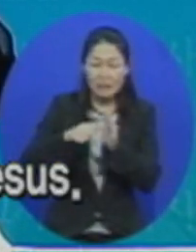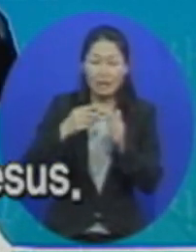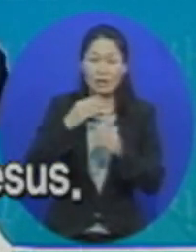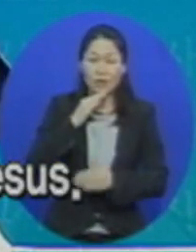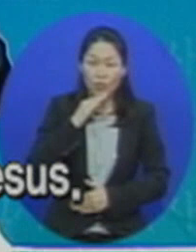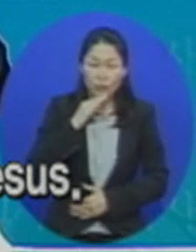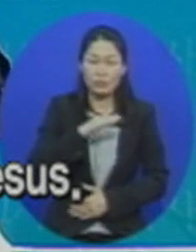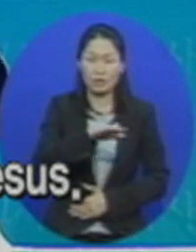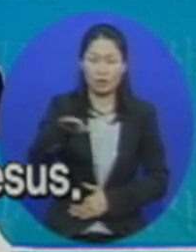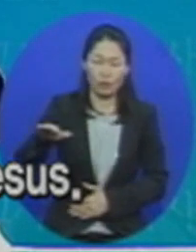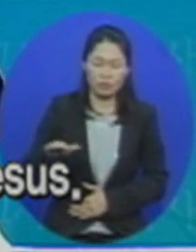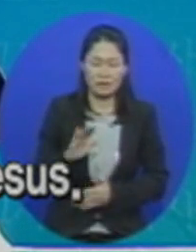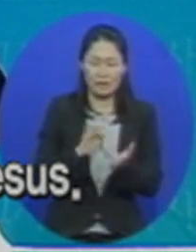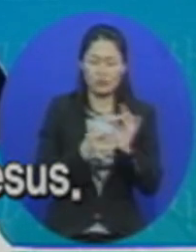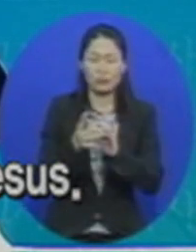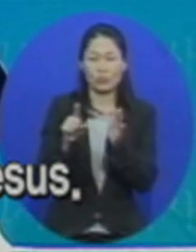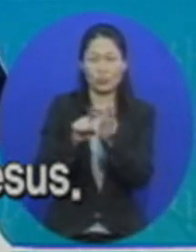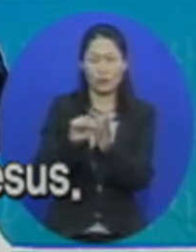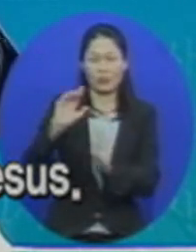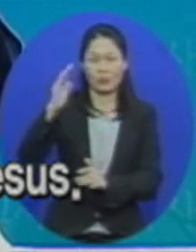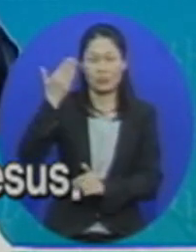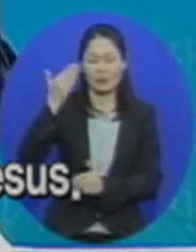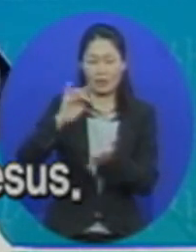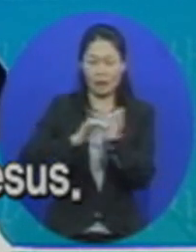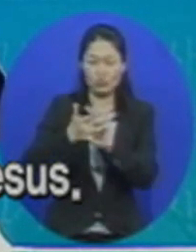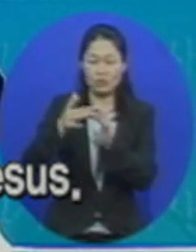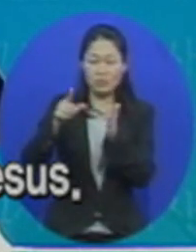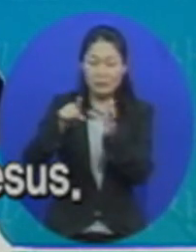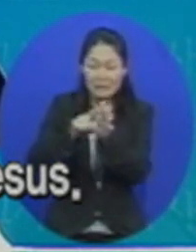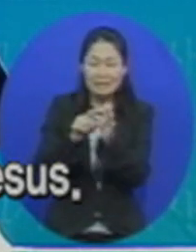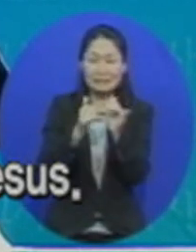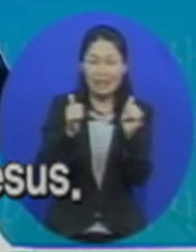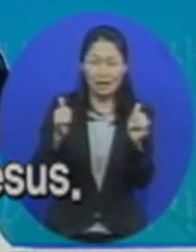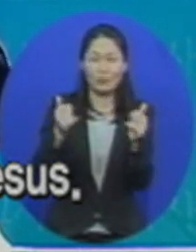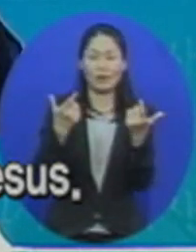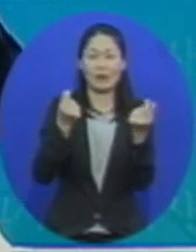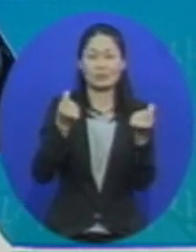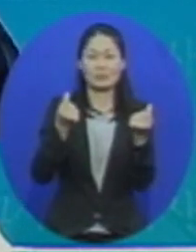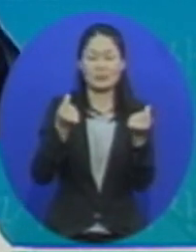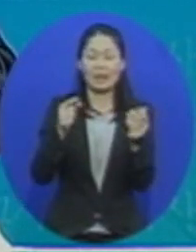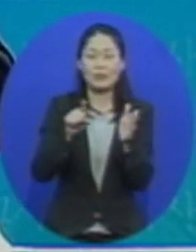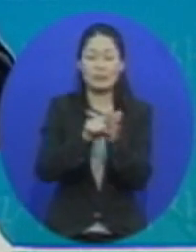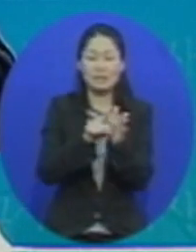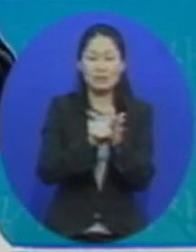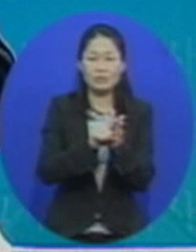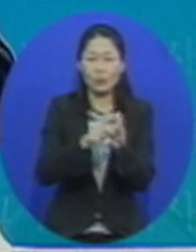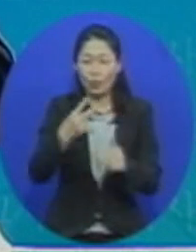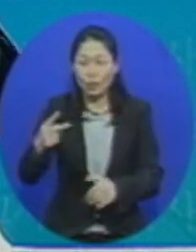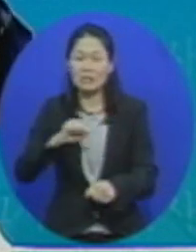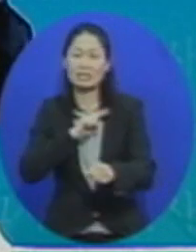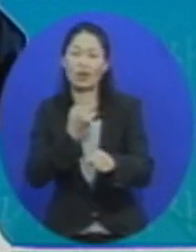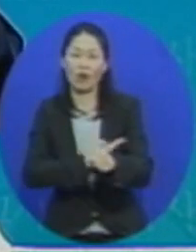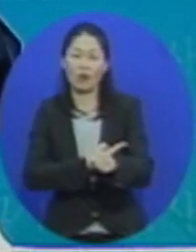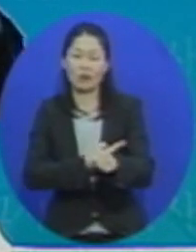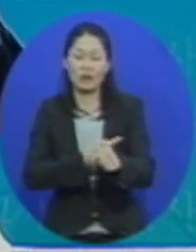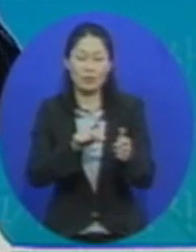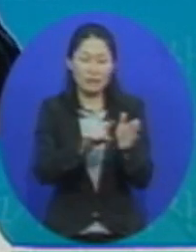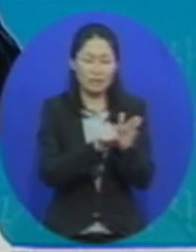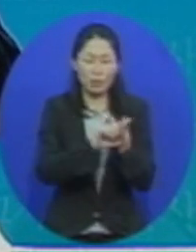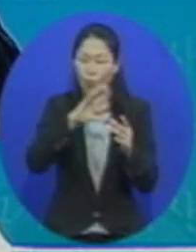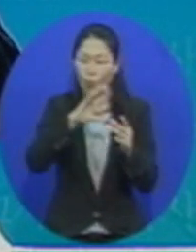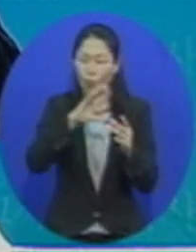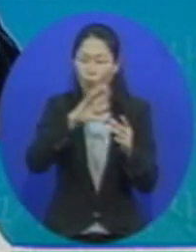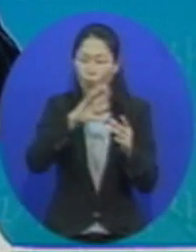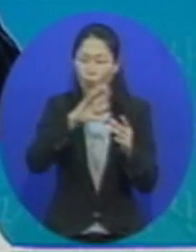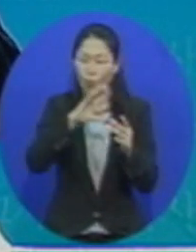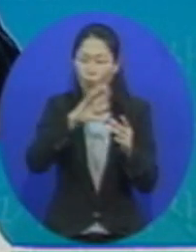이제 예수님을 믿는 거예요 예수님을 믿는 사람이 가십니다 믿음은 능력 이에요 믿음을 완전한 구원